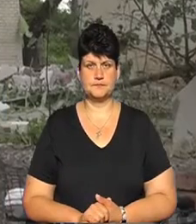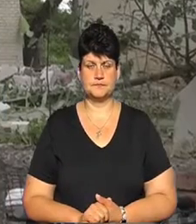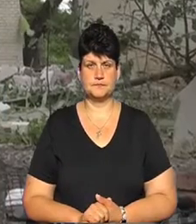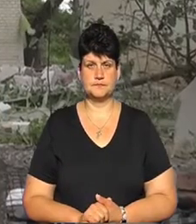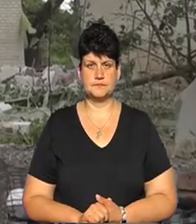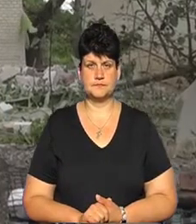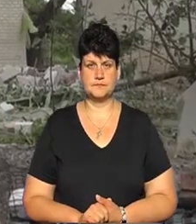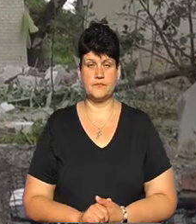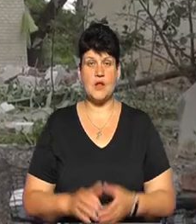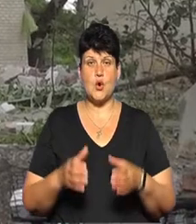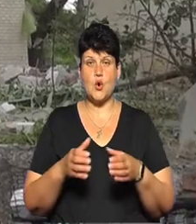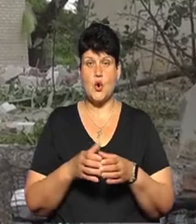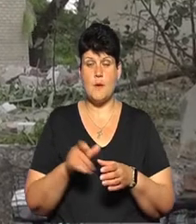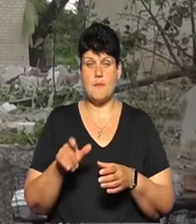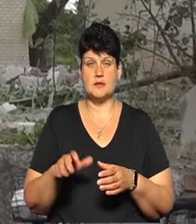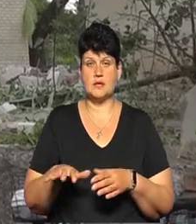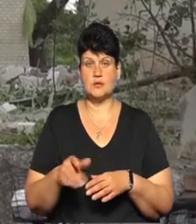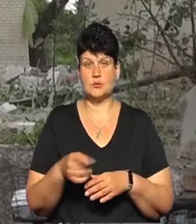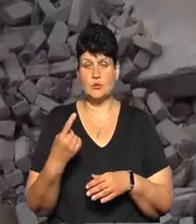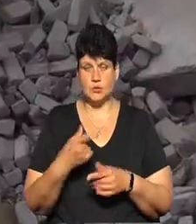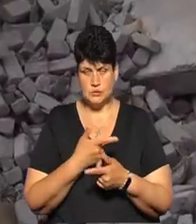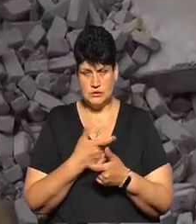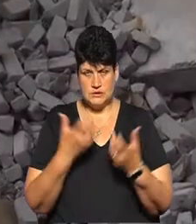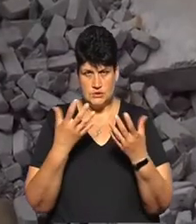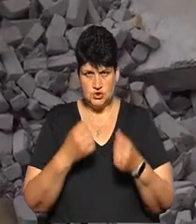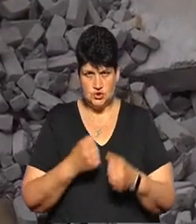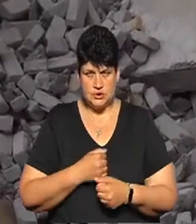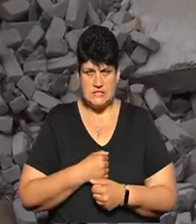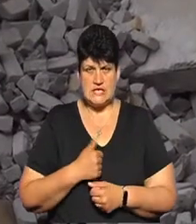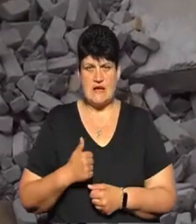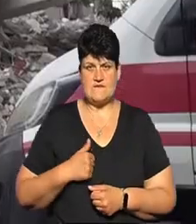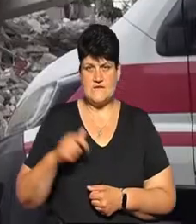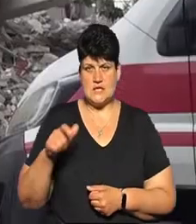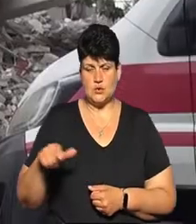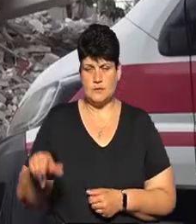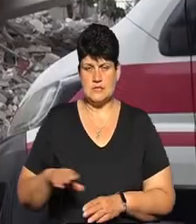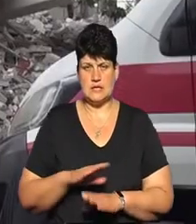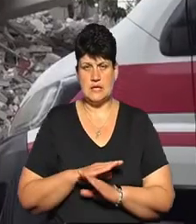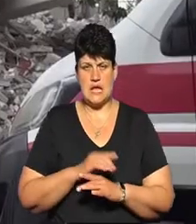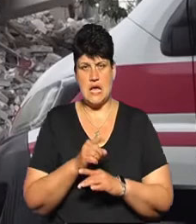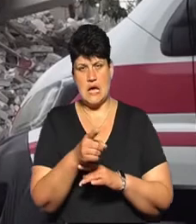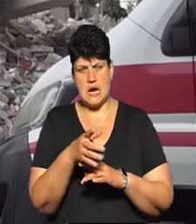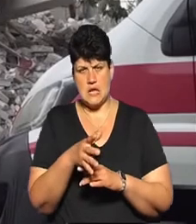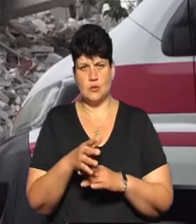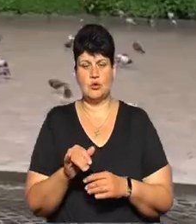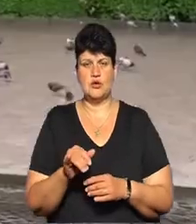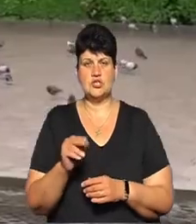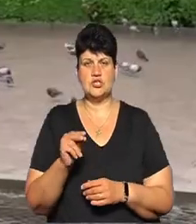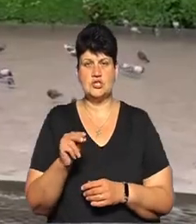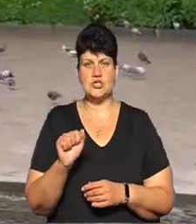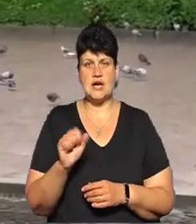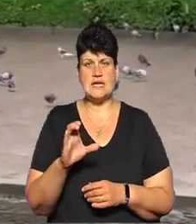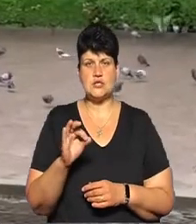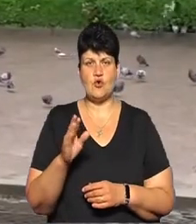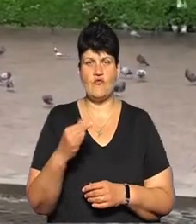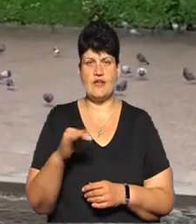Громади Тернопільщини оголосили дні жалоби за військовими, які загинули внаслідок ракетного удару у Часовому Яру 9 липня.